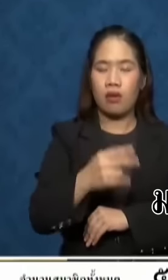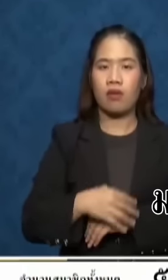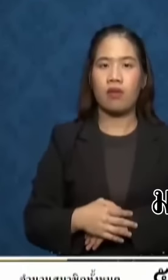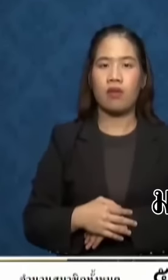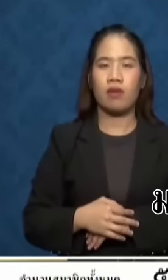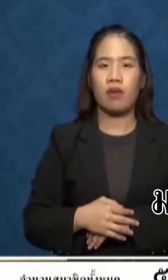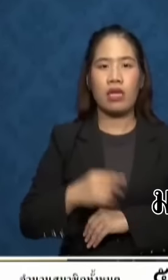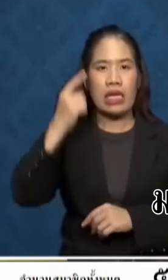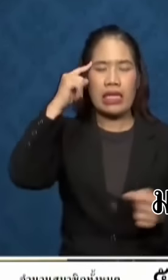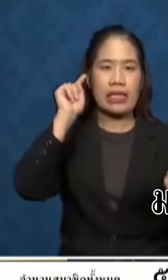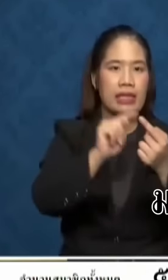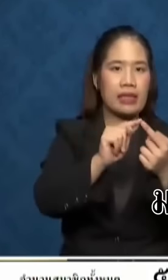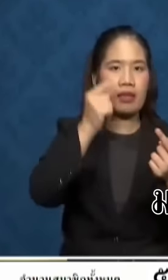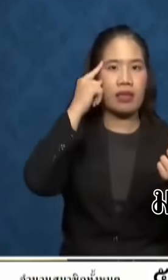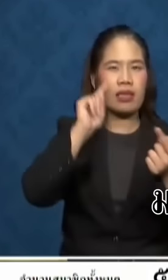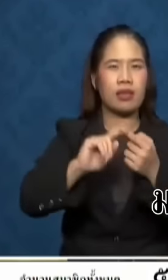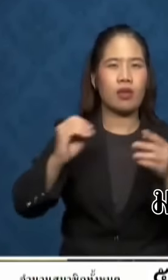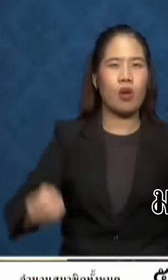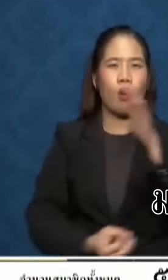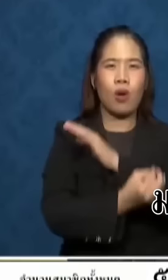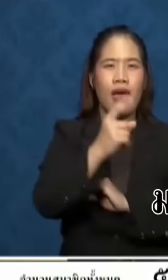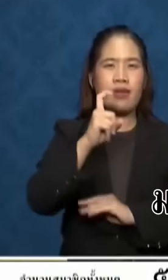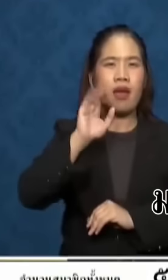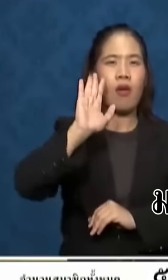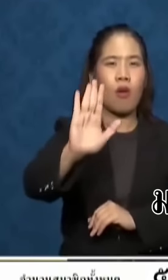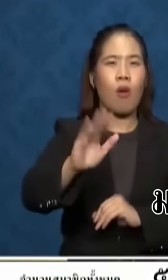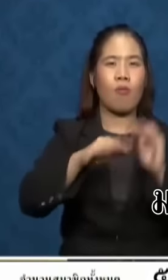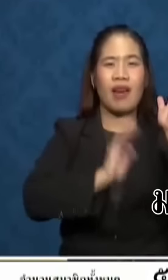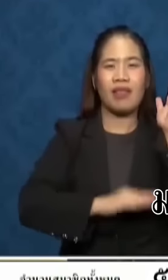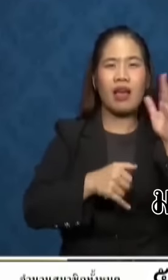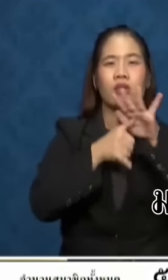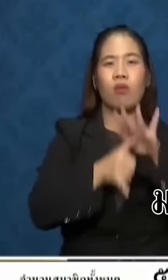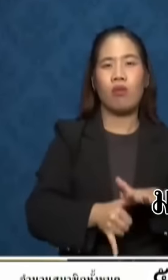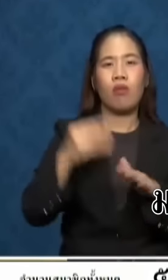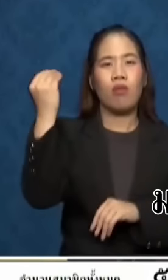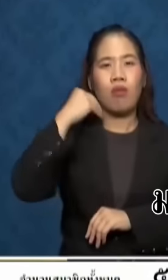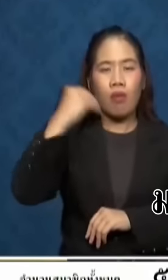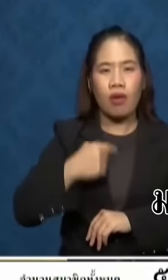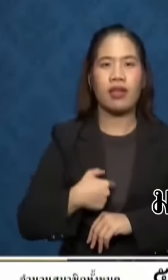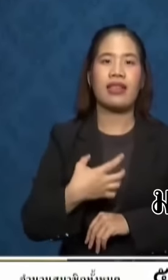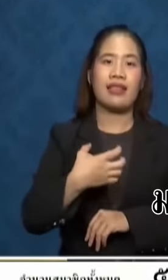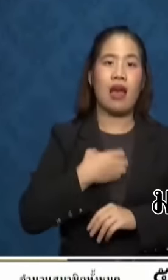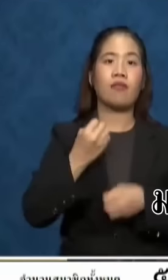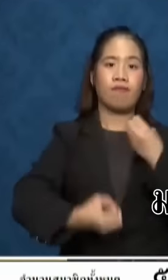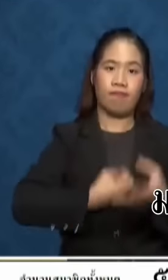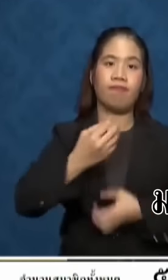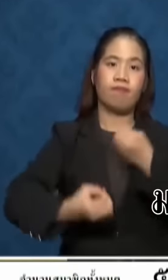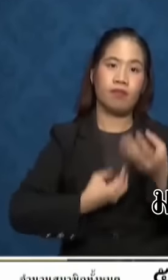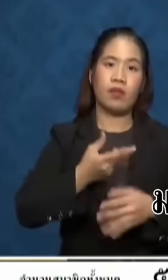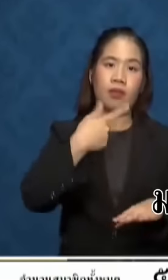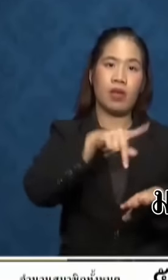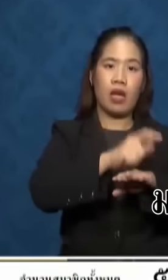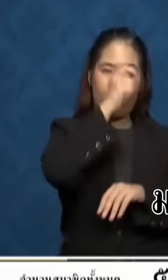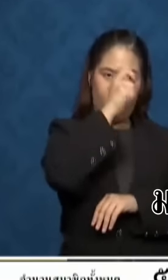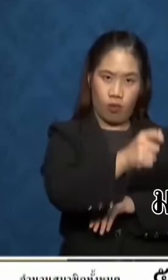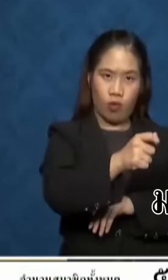จะได้รโกถึงการเสียโอกาสของพนที่อัเเกิดจากกเลปฏิบหรอไม่อันนี้คส่งทอยากจากกรบเรีนธรรมธานทกว่ %